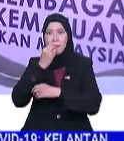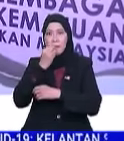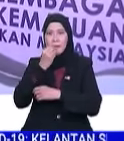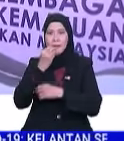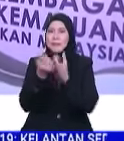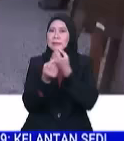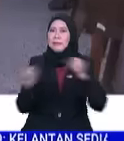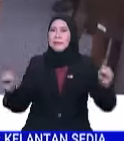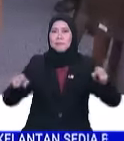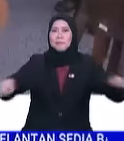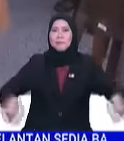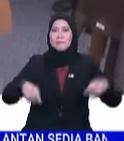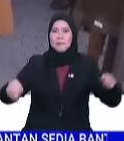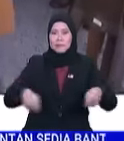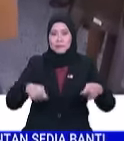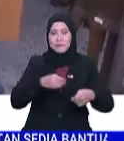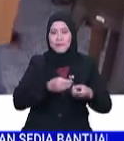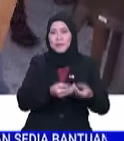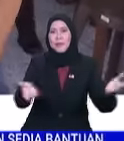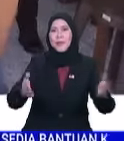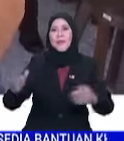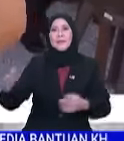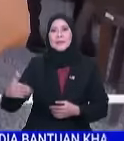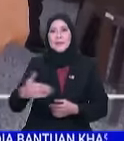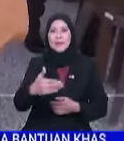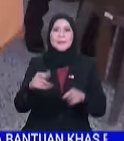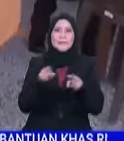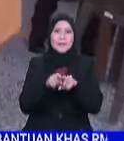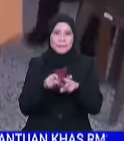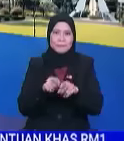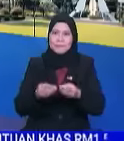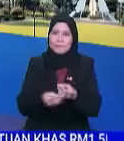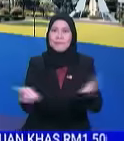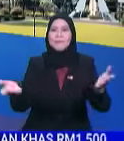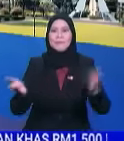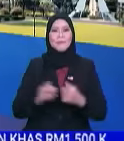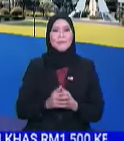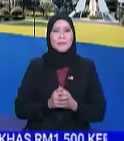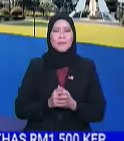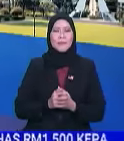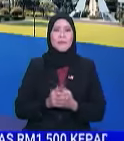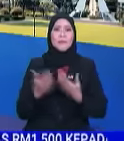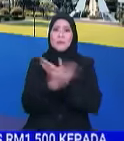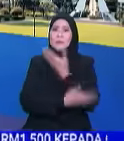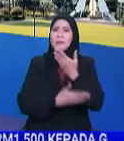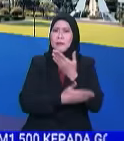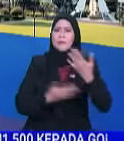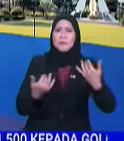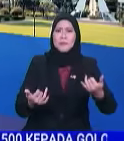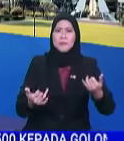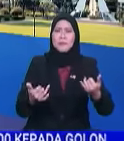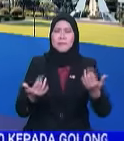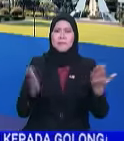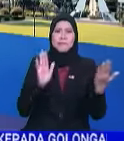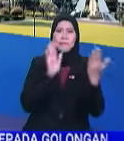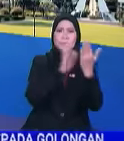makanan siap dimasak dan edaran ikan dalam masa terdekat. Meskipun negara berada di tengah-tengah